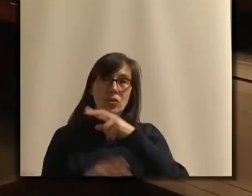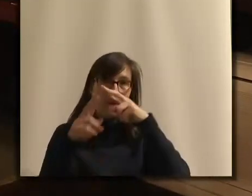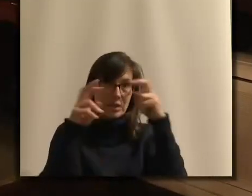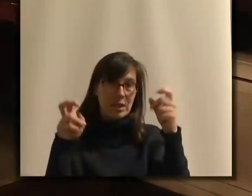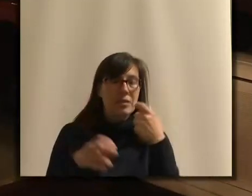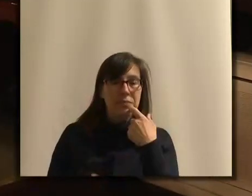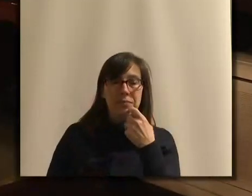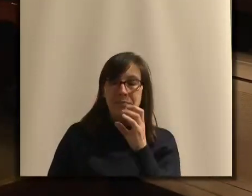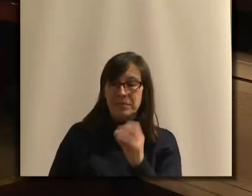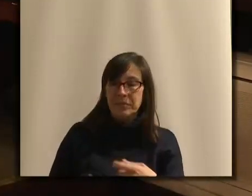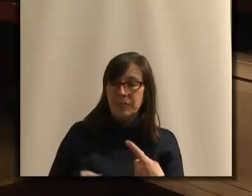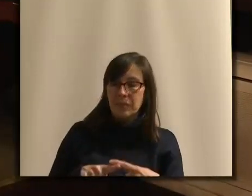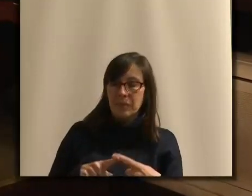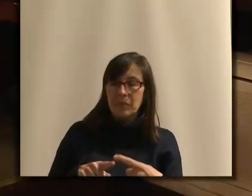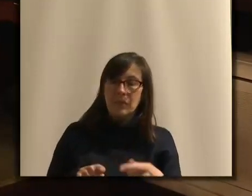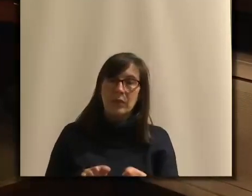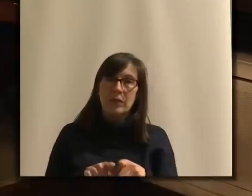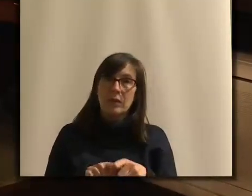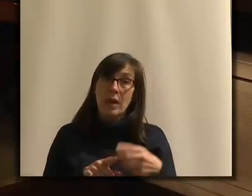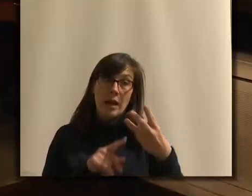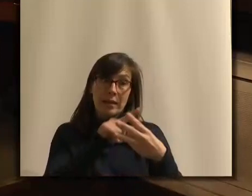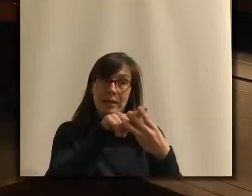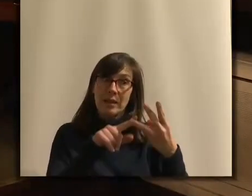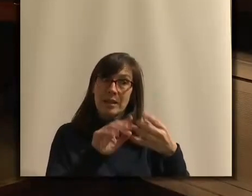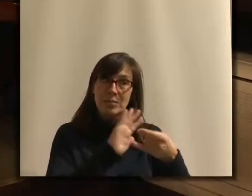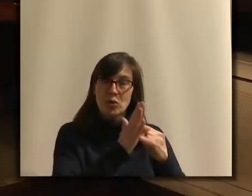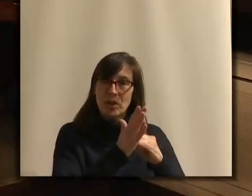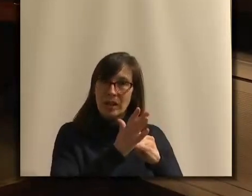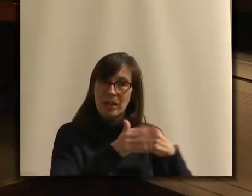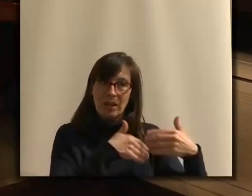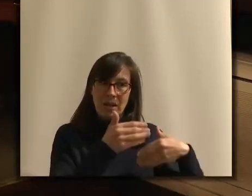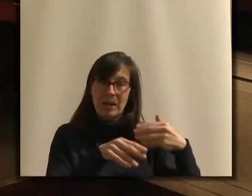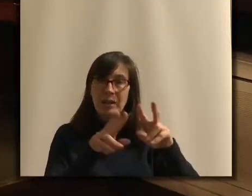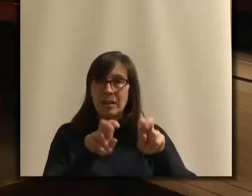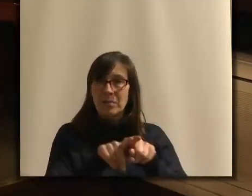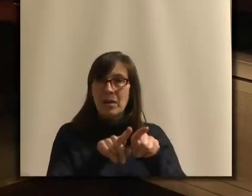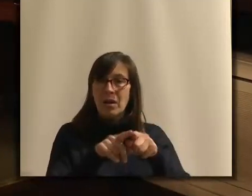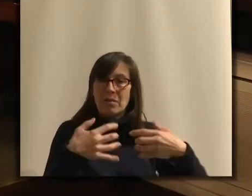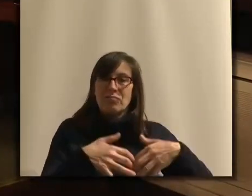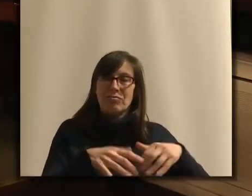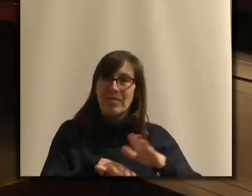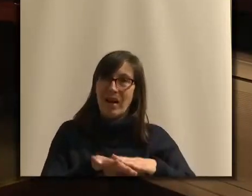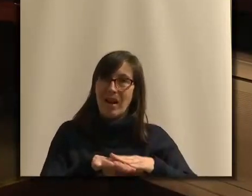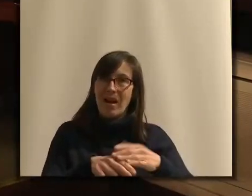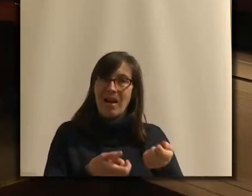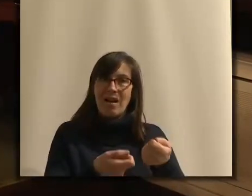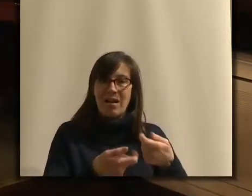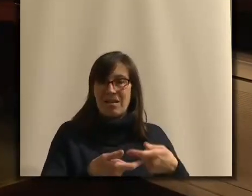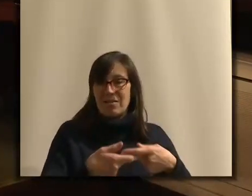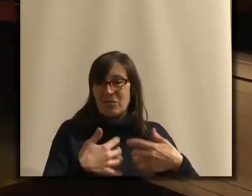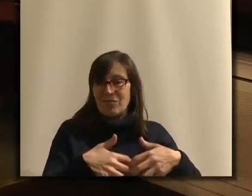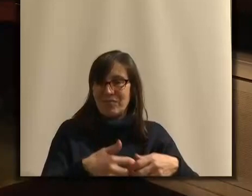els tres projectes que estan en execució en aquests moments d'autoconsum elèctric, més el projecte que ha explicat el regidor d'Esports a